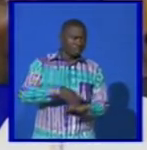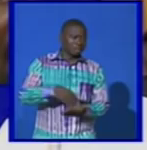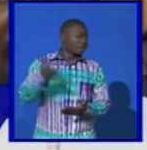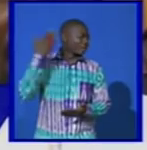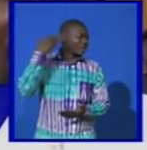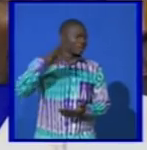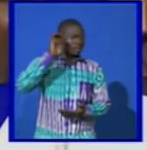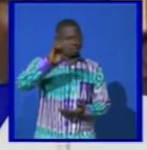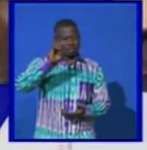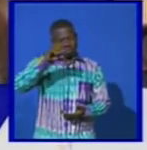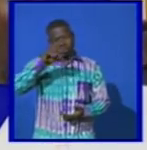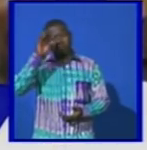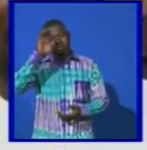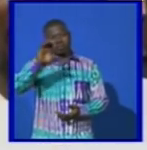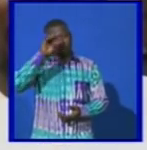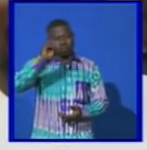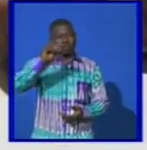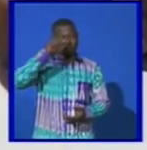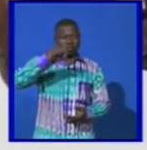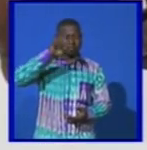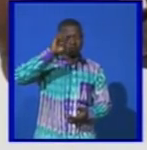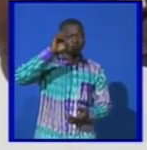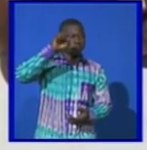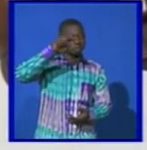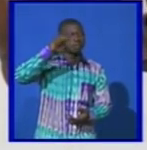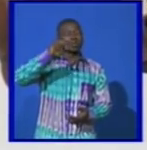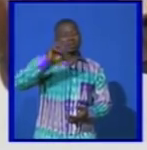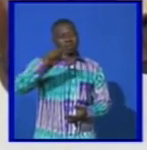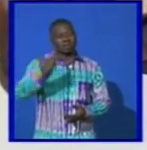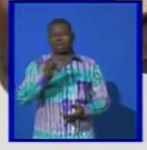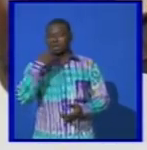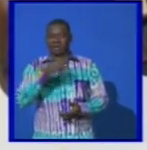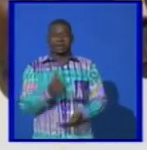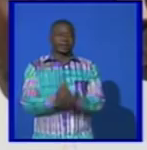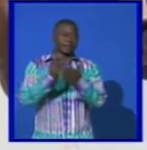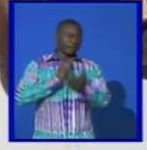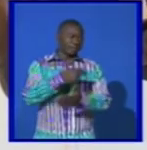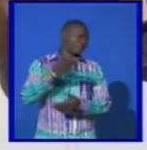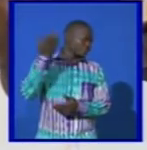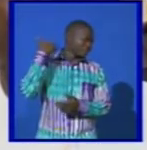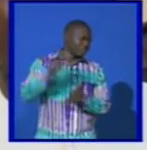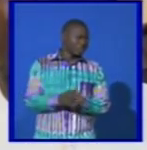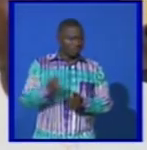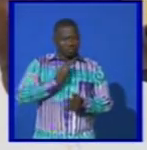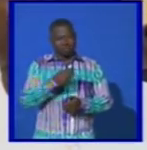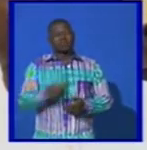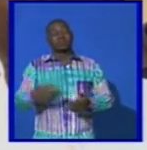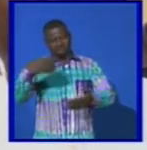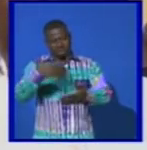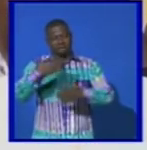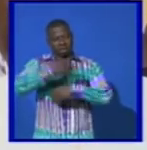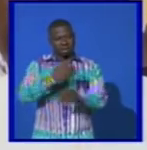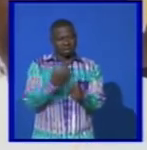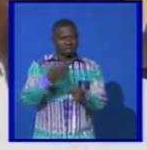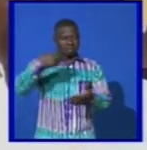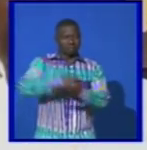de contrat, nous avons été obligés de créer une structure au niveau, une cellule au niveau de la direction générale des douanes pour essayer de continuer,